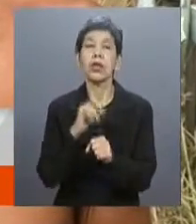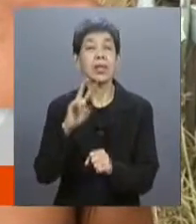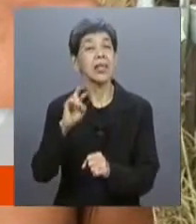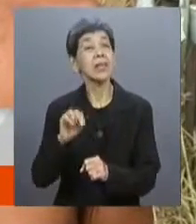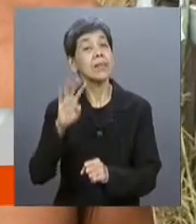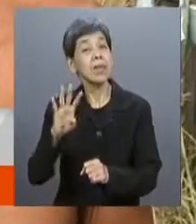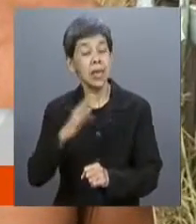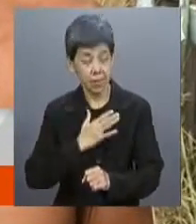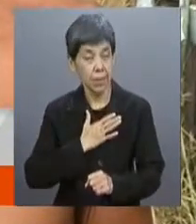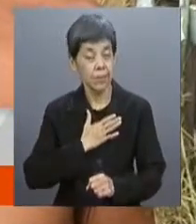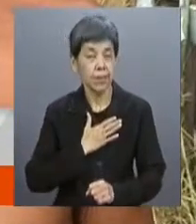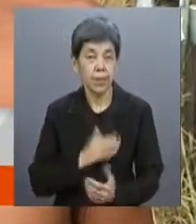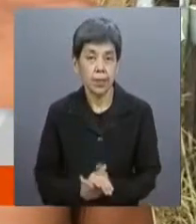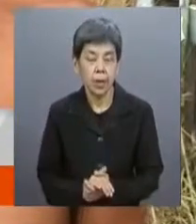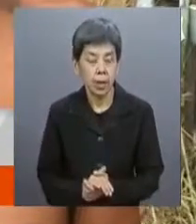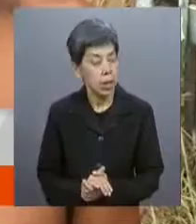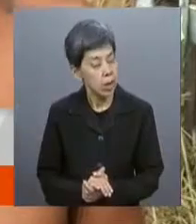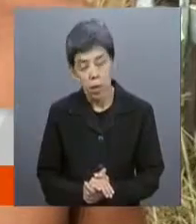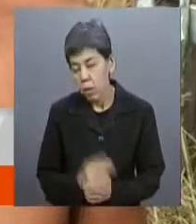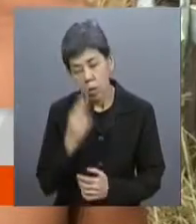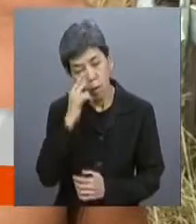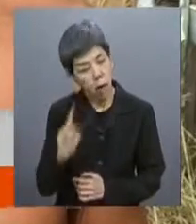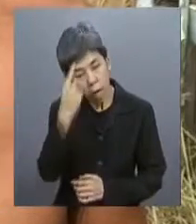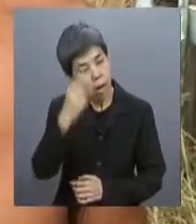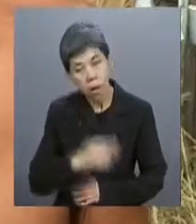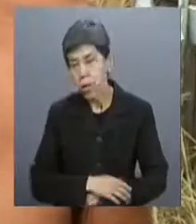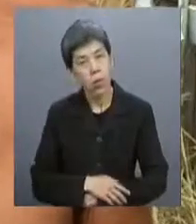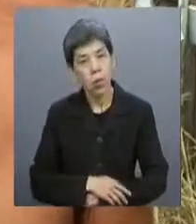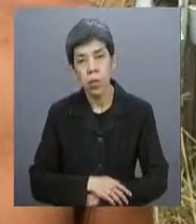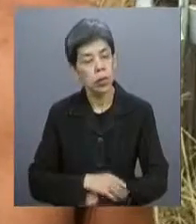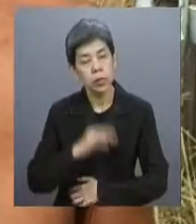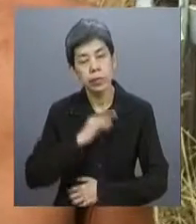74แล้วครับเพิ่งจะเจอคราวนี้ปีนี้แล้วครับ